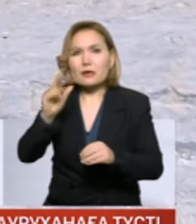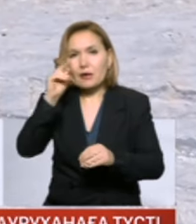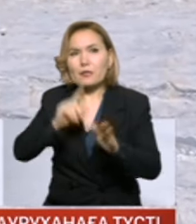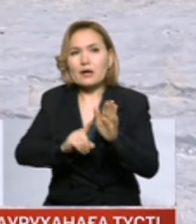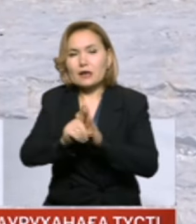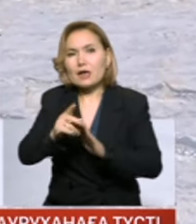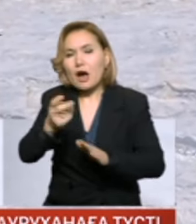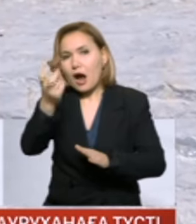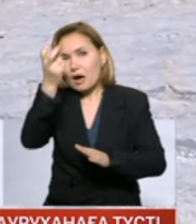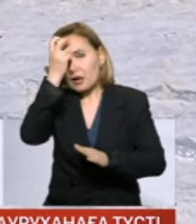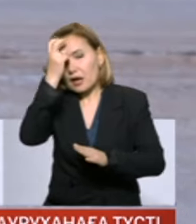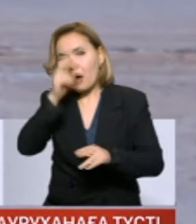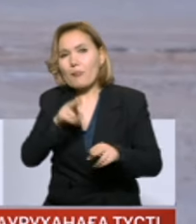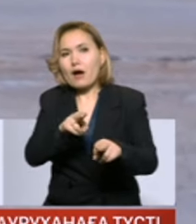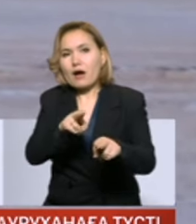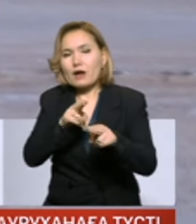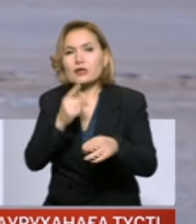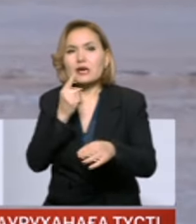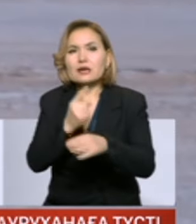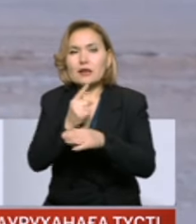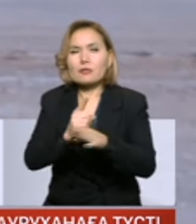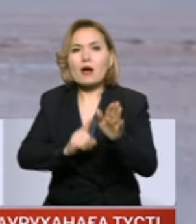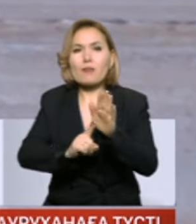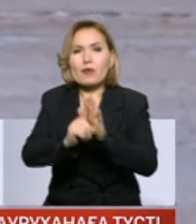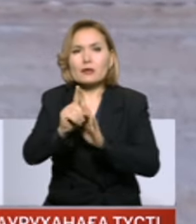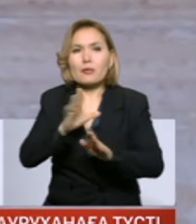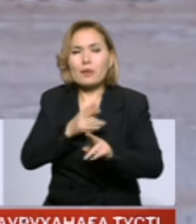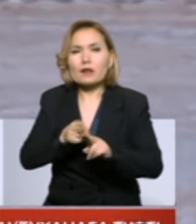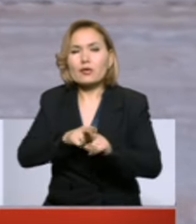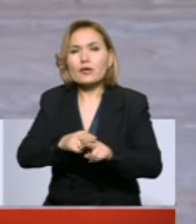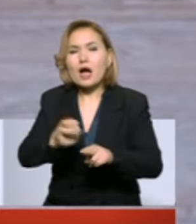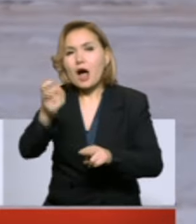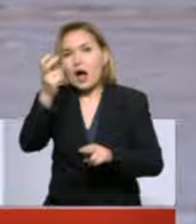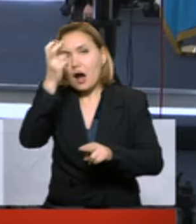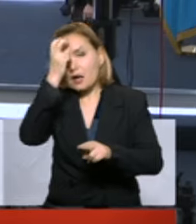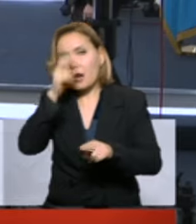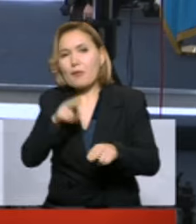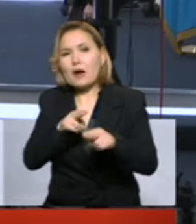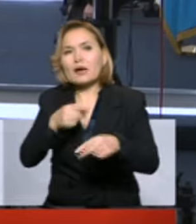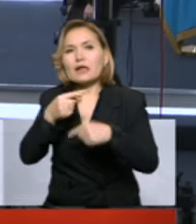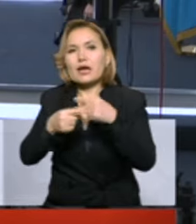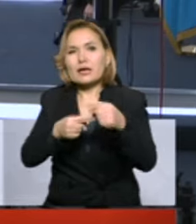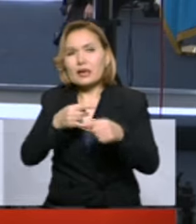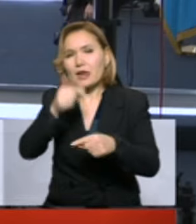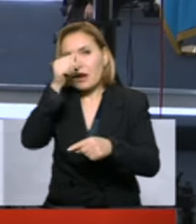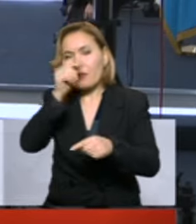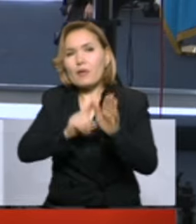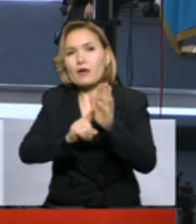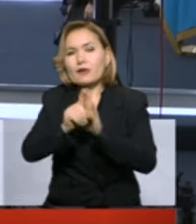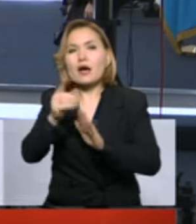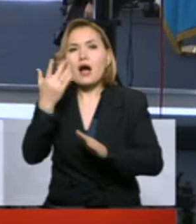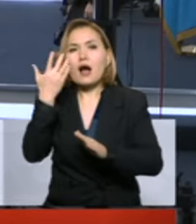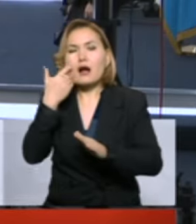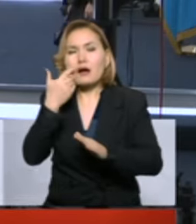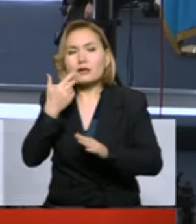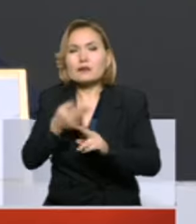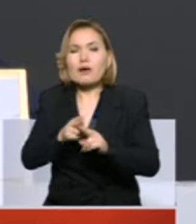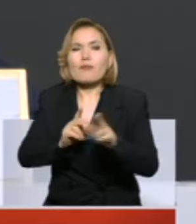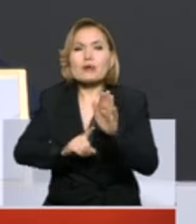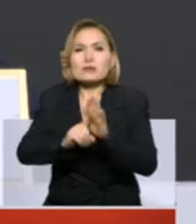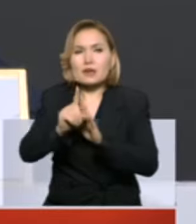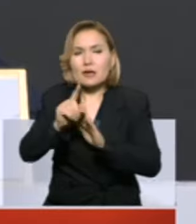ақпаннан бастап киік атуға қайтадан тыйым салынған болатын. Аң аулаудың келесі маусымы қашан басталатыны жазда белгілі